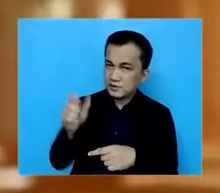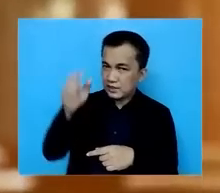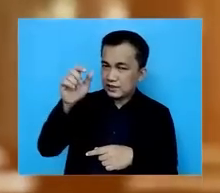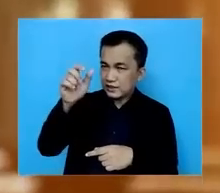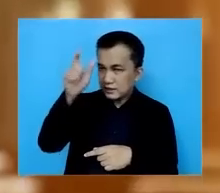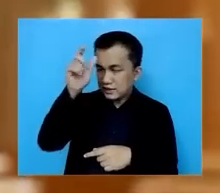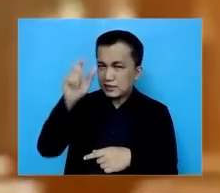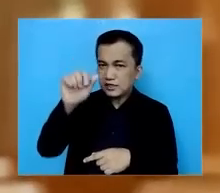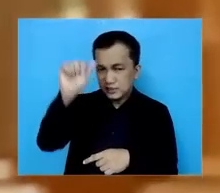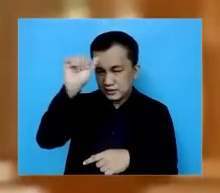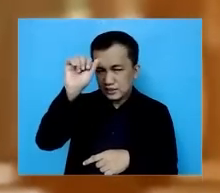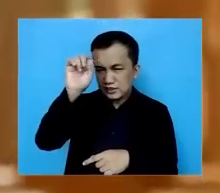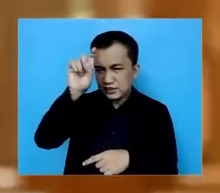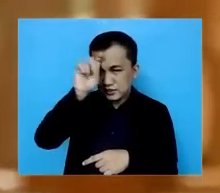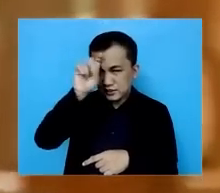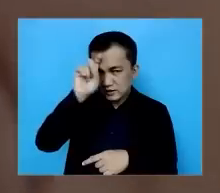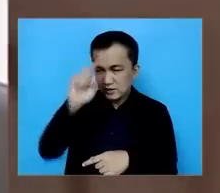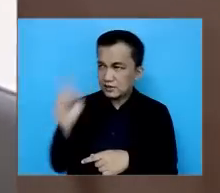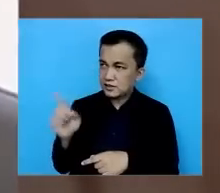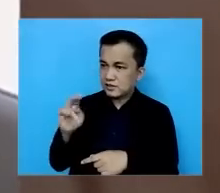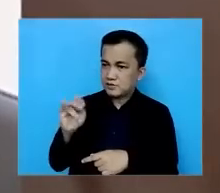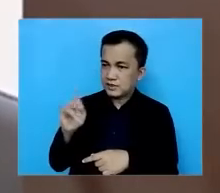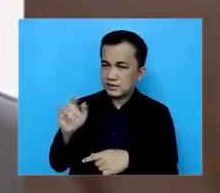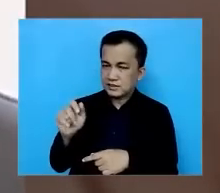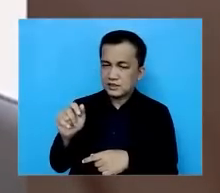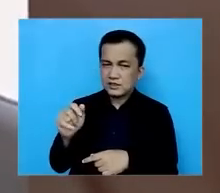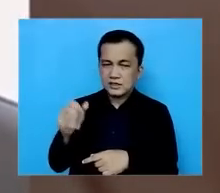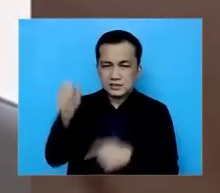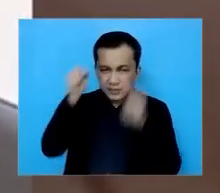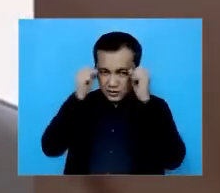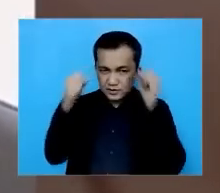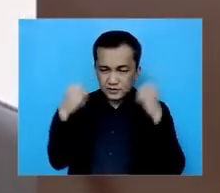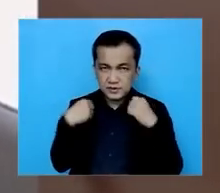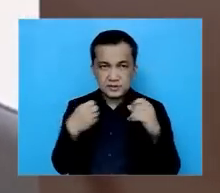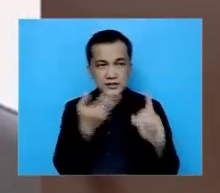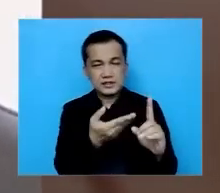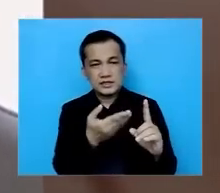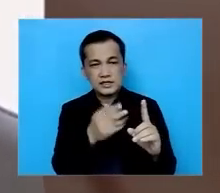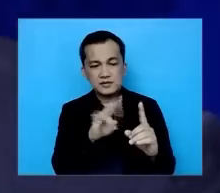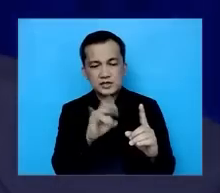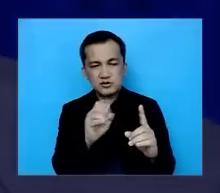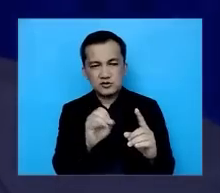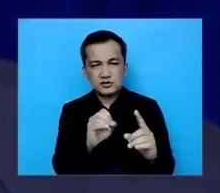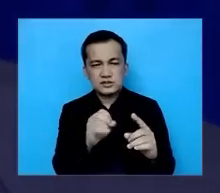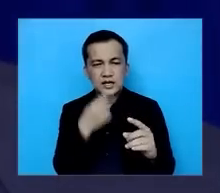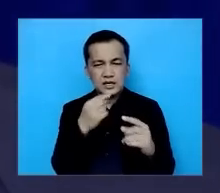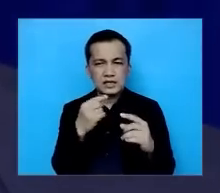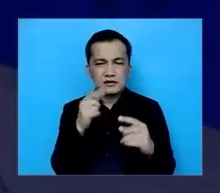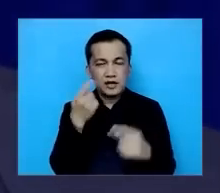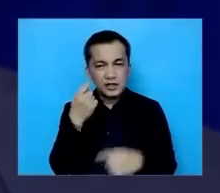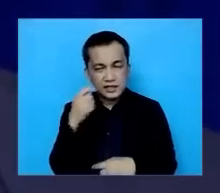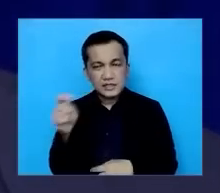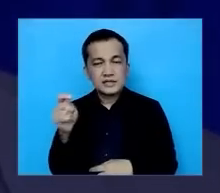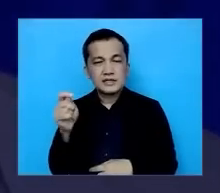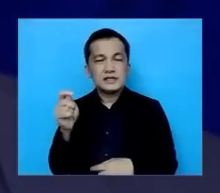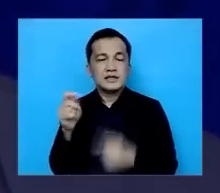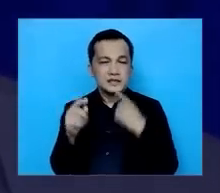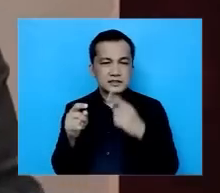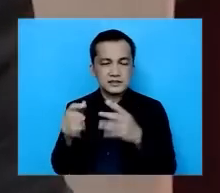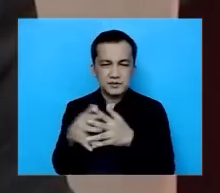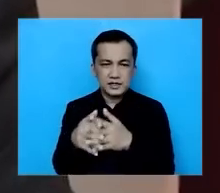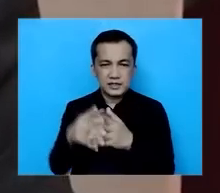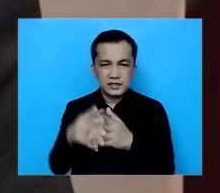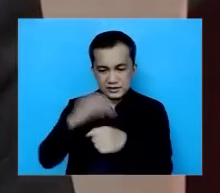Mohammed bin Salman sa Saudi Arabia, si Viktor Orban at ang kanyang illiberal democracy sa Hungary, at syempre, sa Amerika, si Trump. At